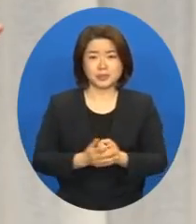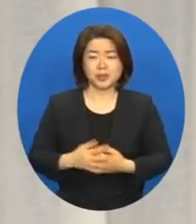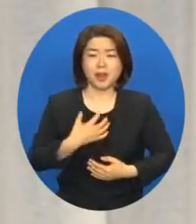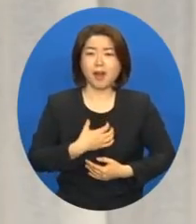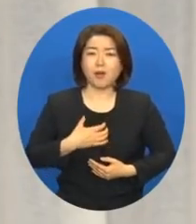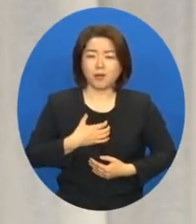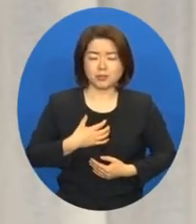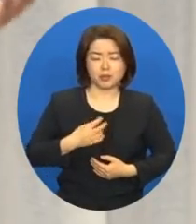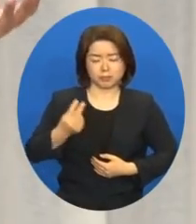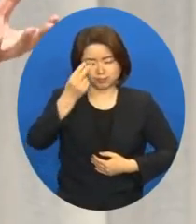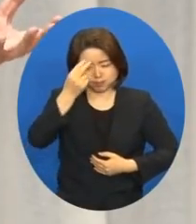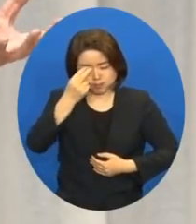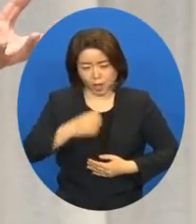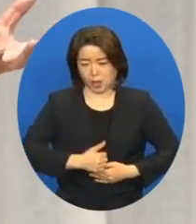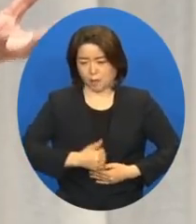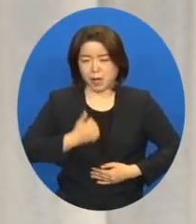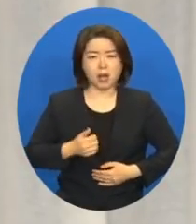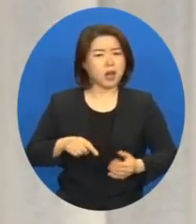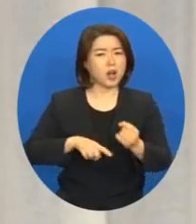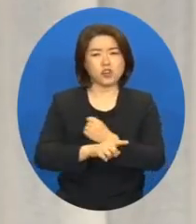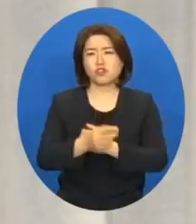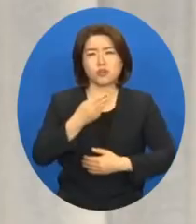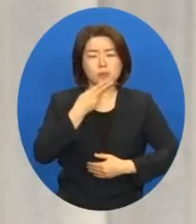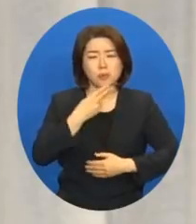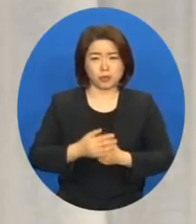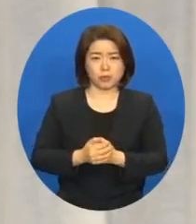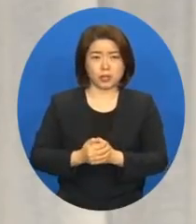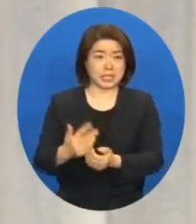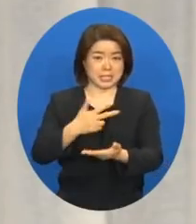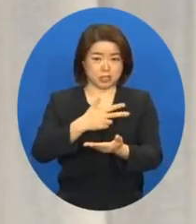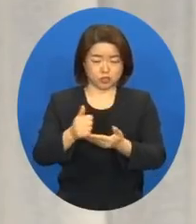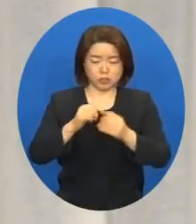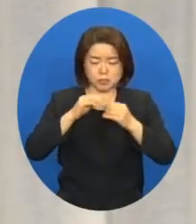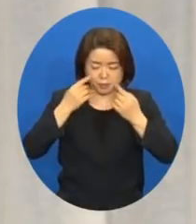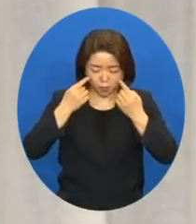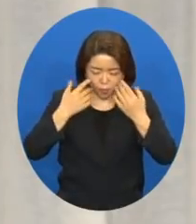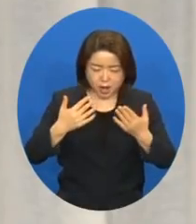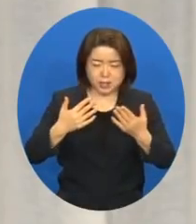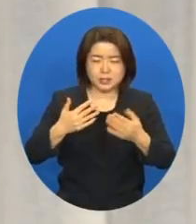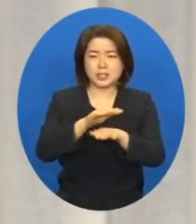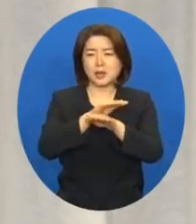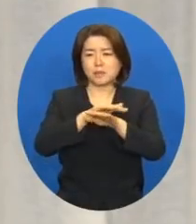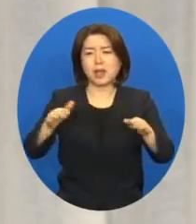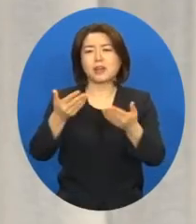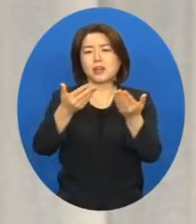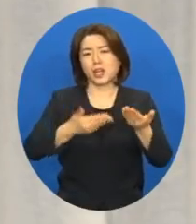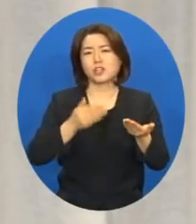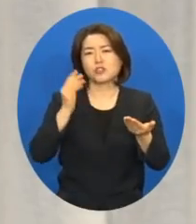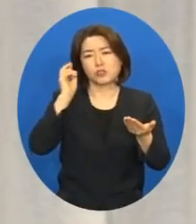걱정하고 염려하고 분노할 이유가 없어요. 주님이 반드시 해결해 주실 것이니까.